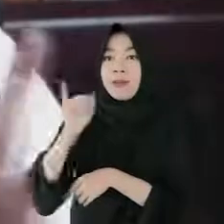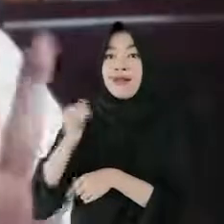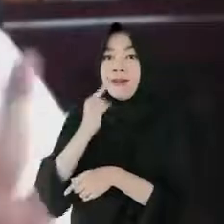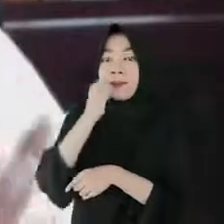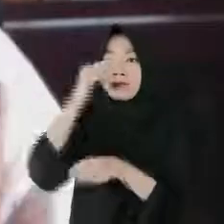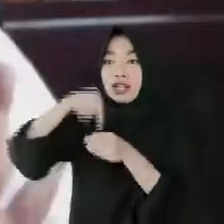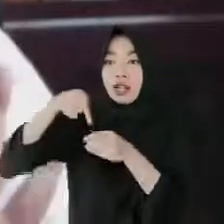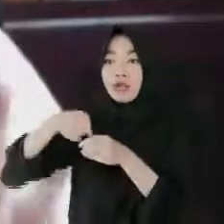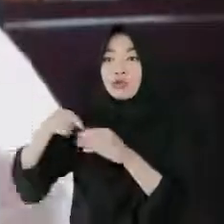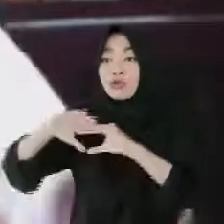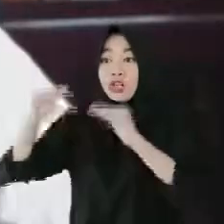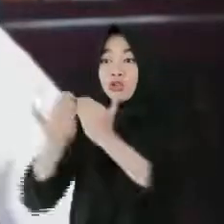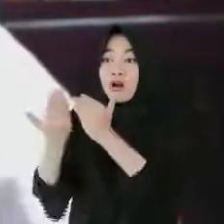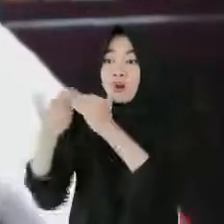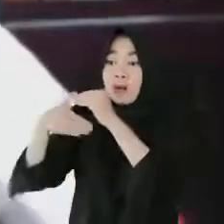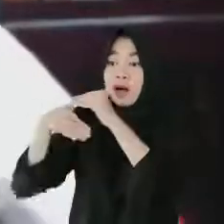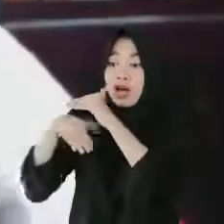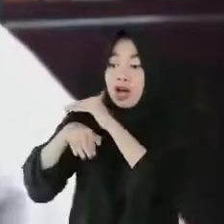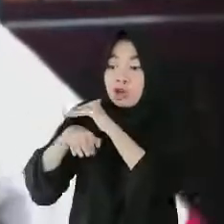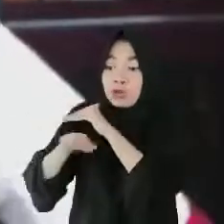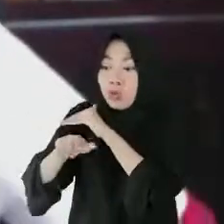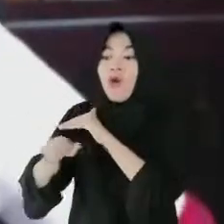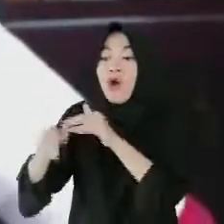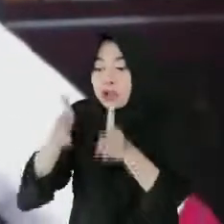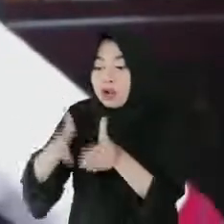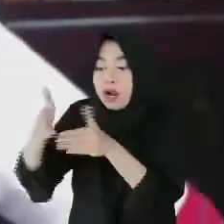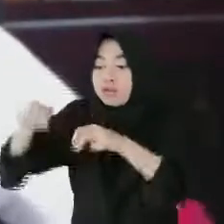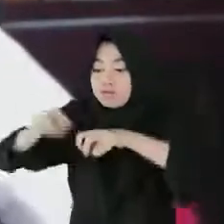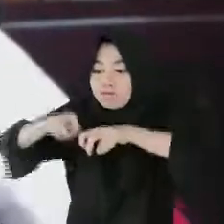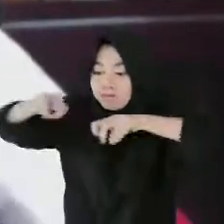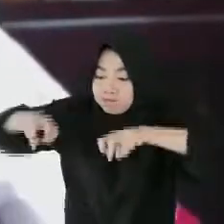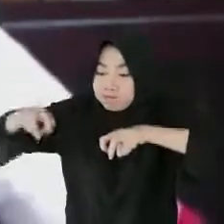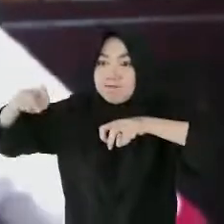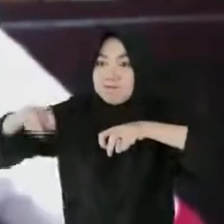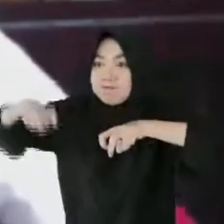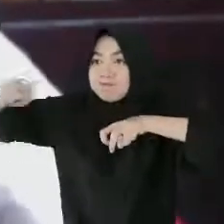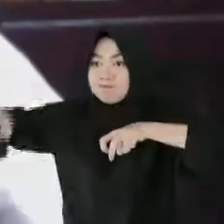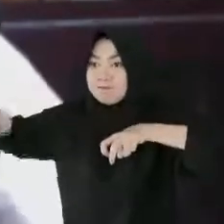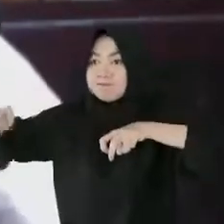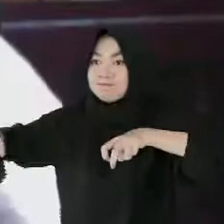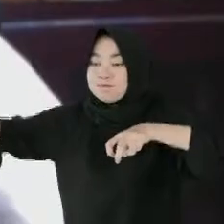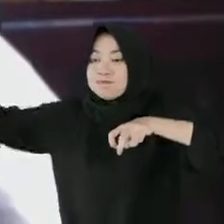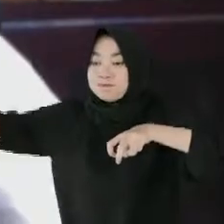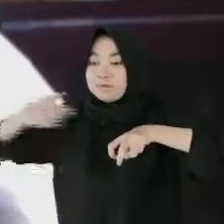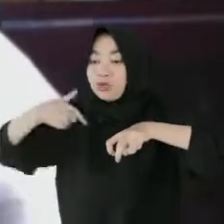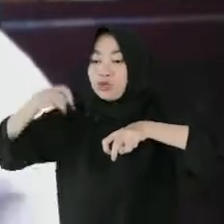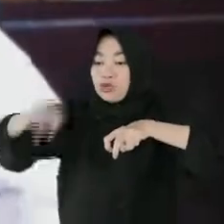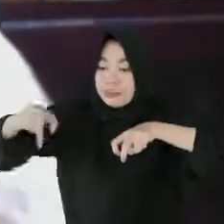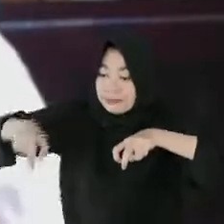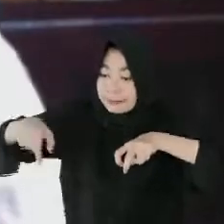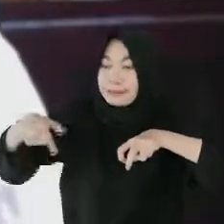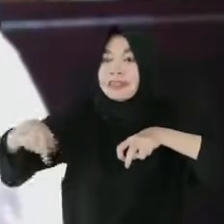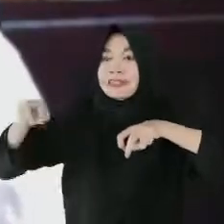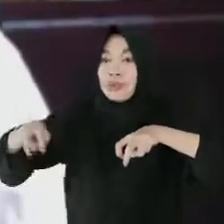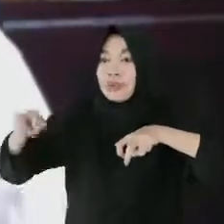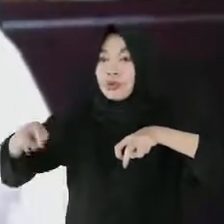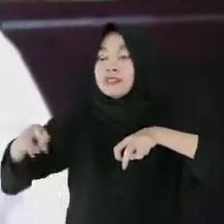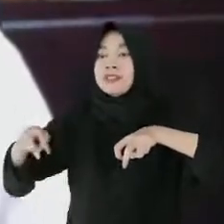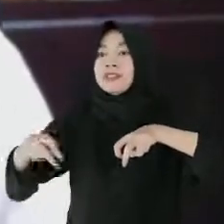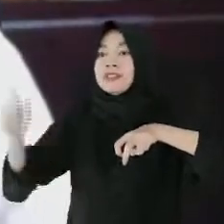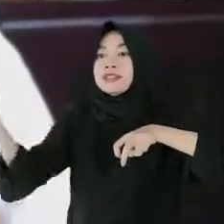mas Masuk kami sudah tempat duduknya sudah diatur diatur nah ini hanya salah satu